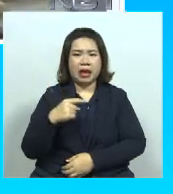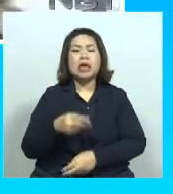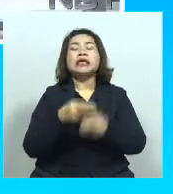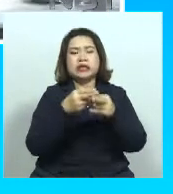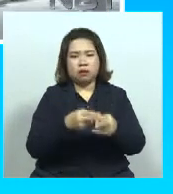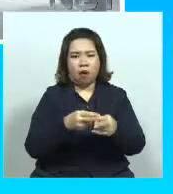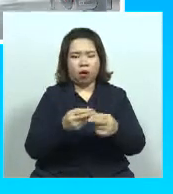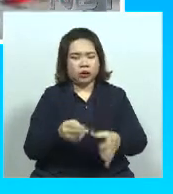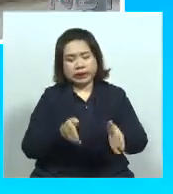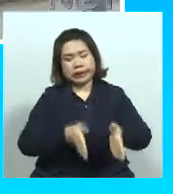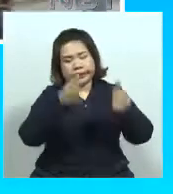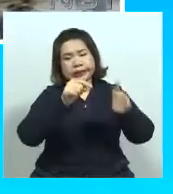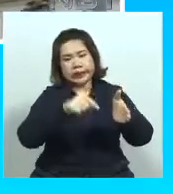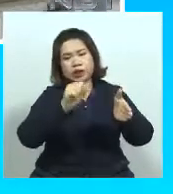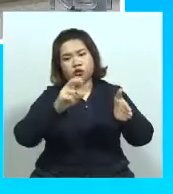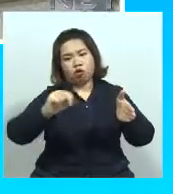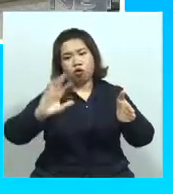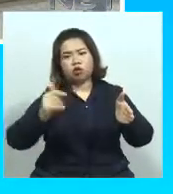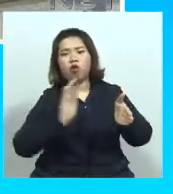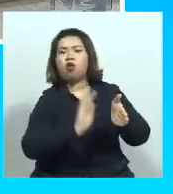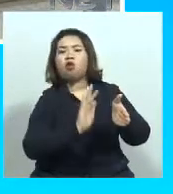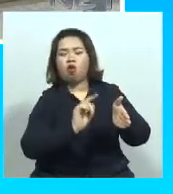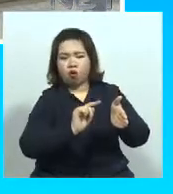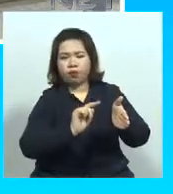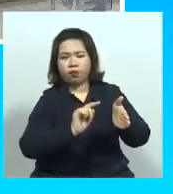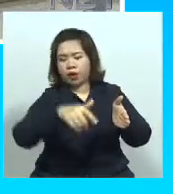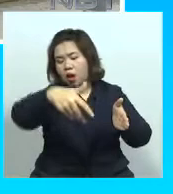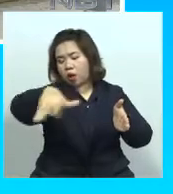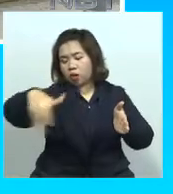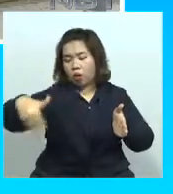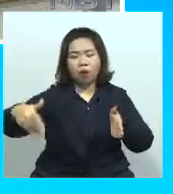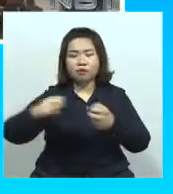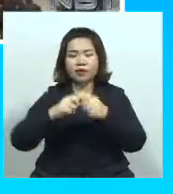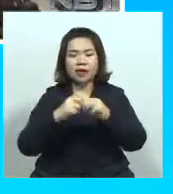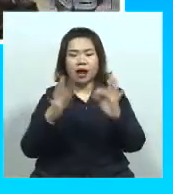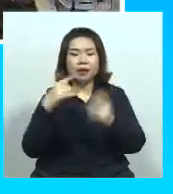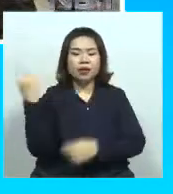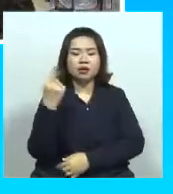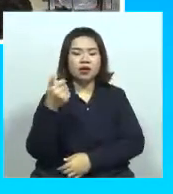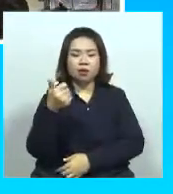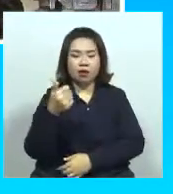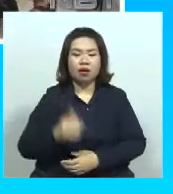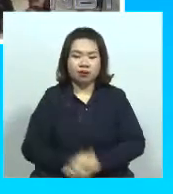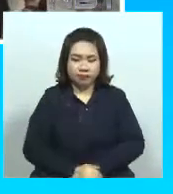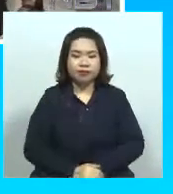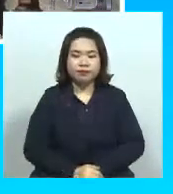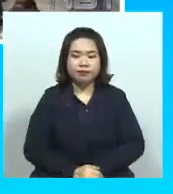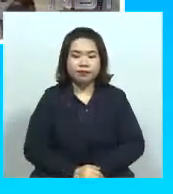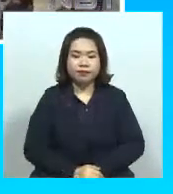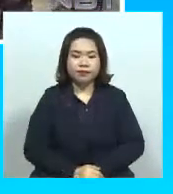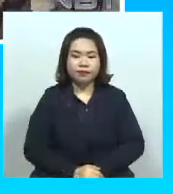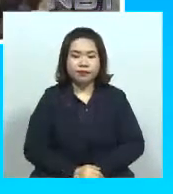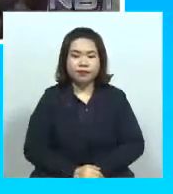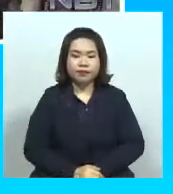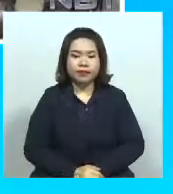าะบริเวณที่อยู่ใกล้กับสภานิติบัญญัตินะครับบริเวณอื่นของฮ่องกงเนี่ยสามารถท่องเที่ยวได้โดยปกติครับ ค่ะ